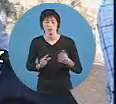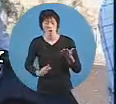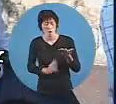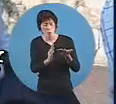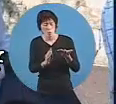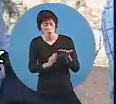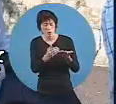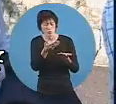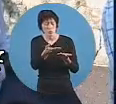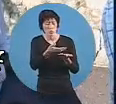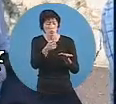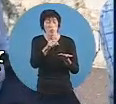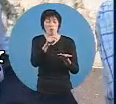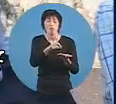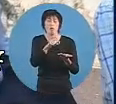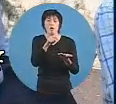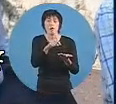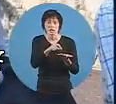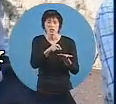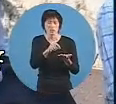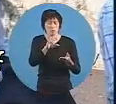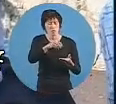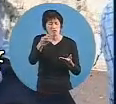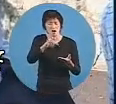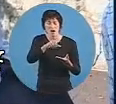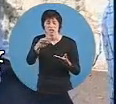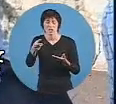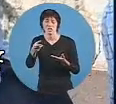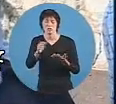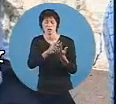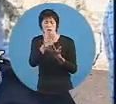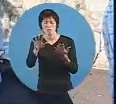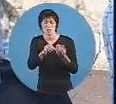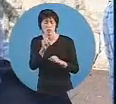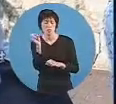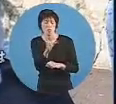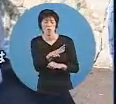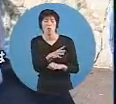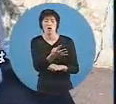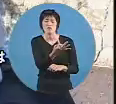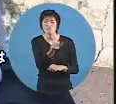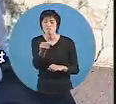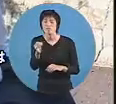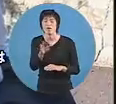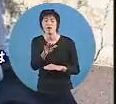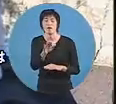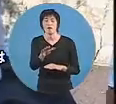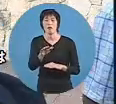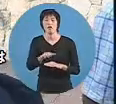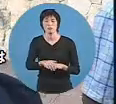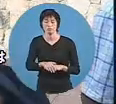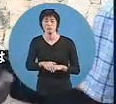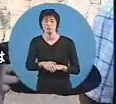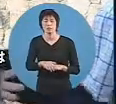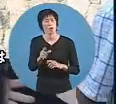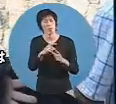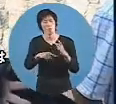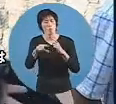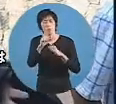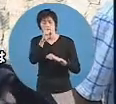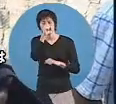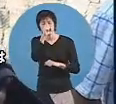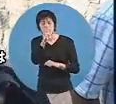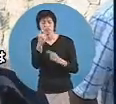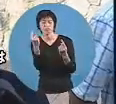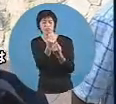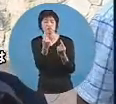イクルに出してなくてね、ゴミの中にね出してるね、まだ家庭がね、やっぱりちょこちょこ見られるんですよ。そういったところ